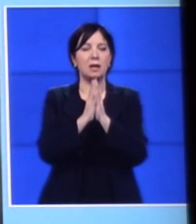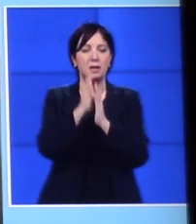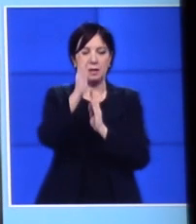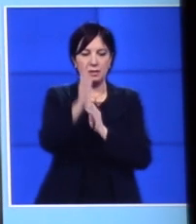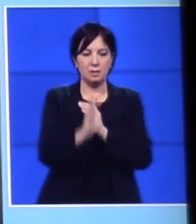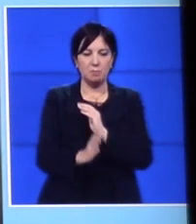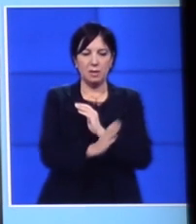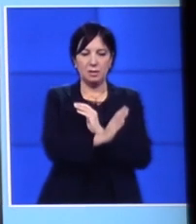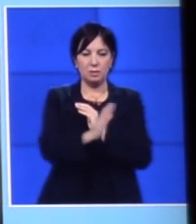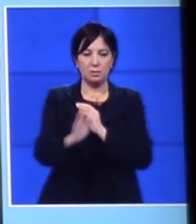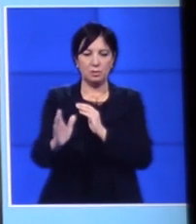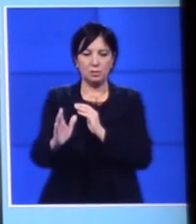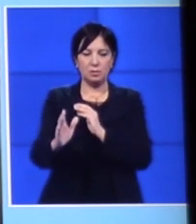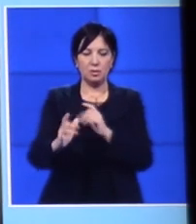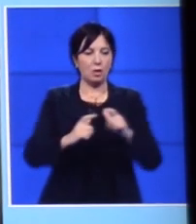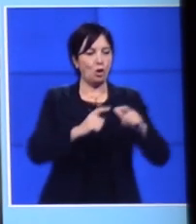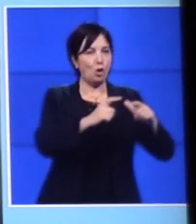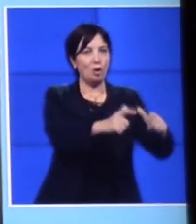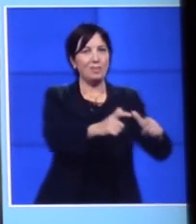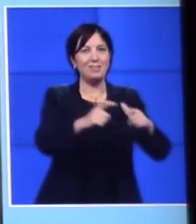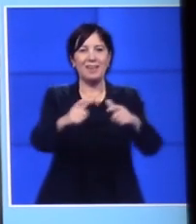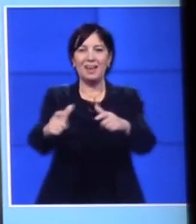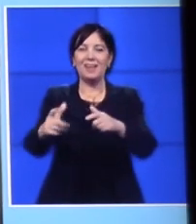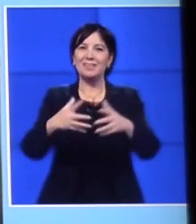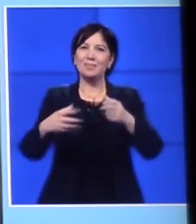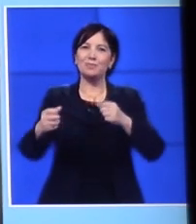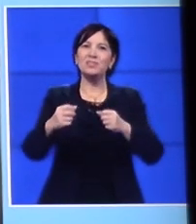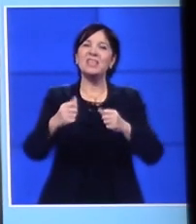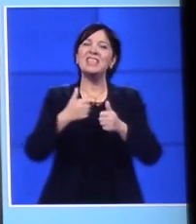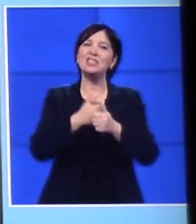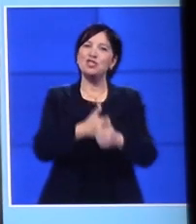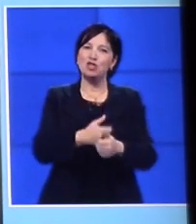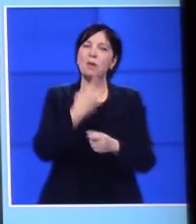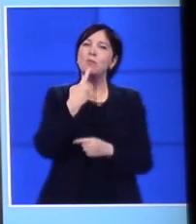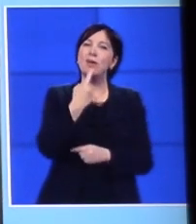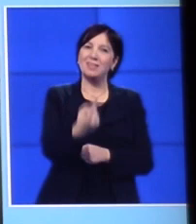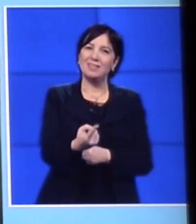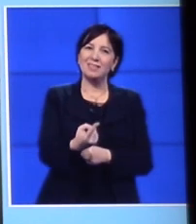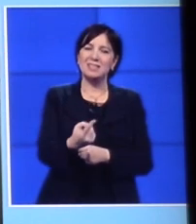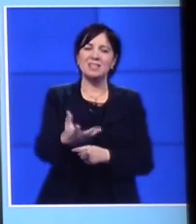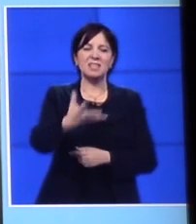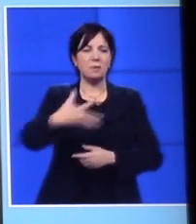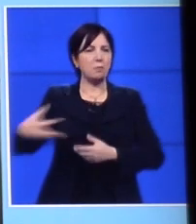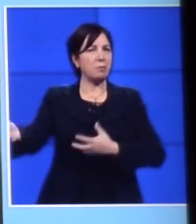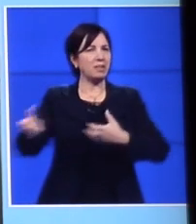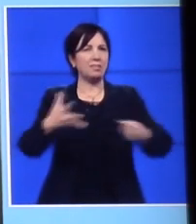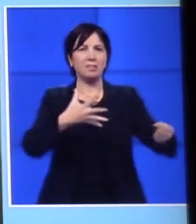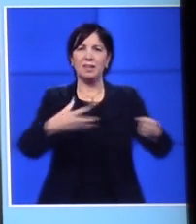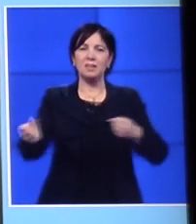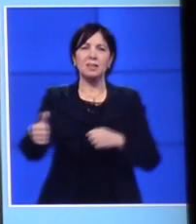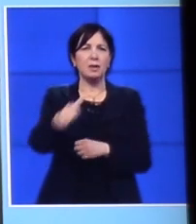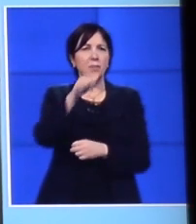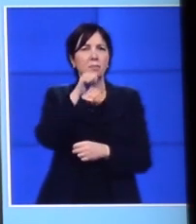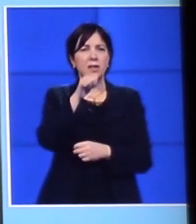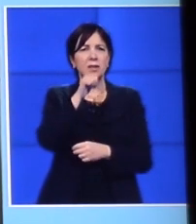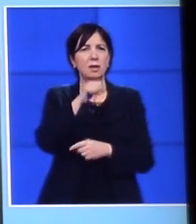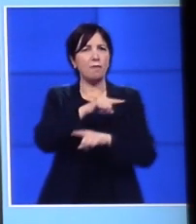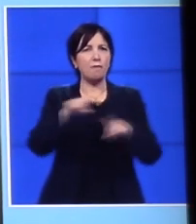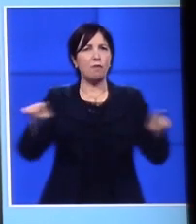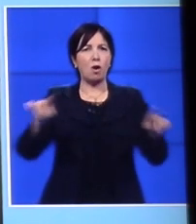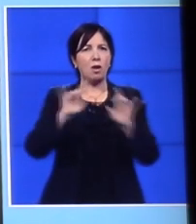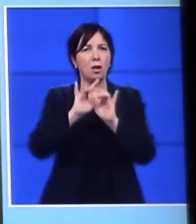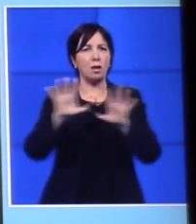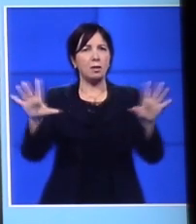benedizione, lo diede ai suoi discepoli e disse: prendete e bevetene